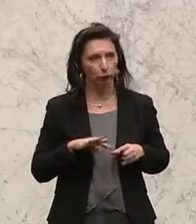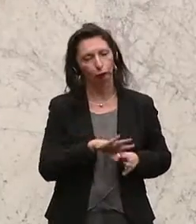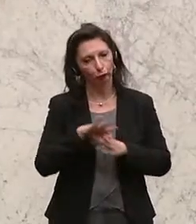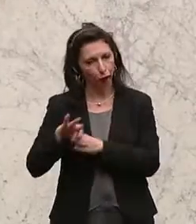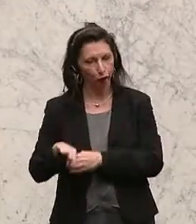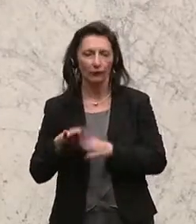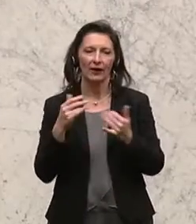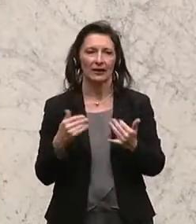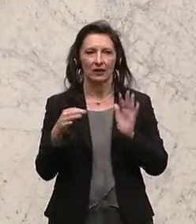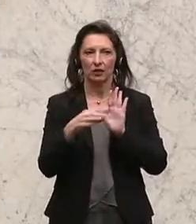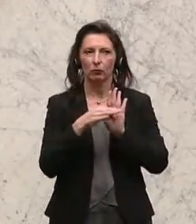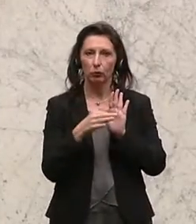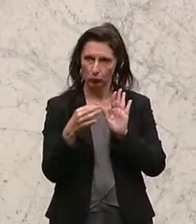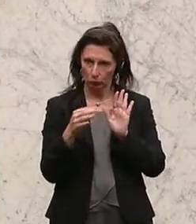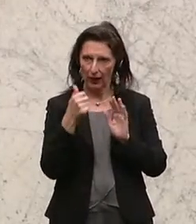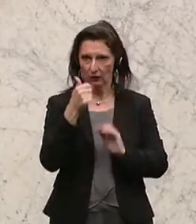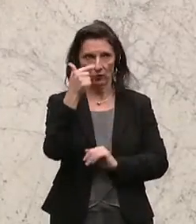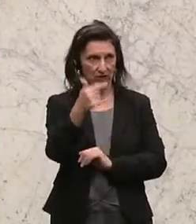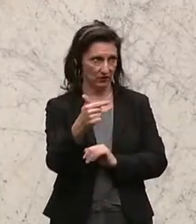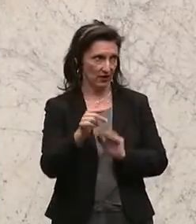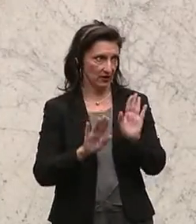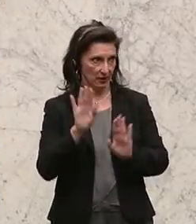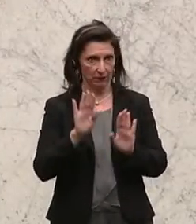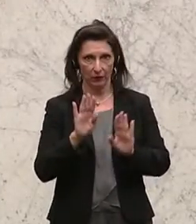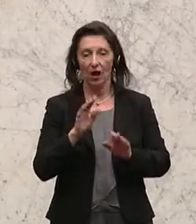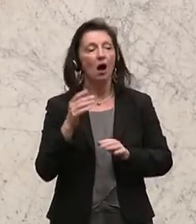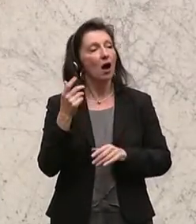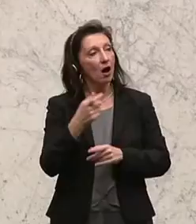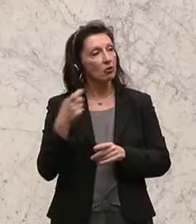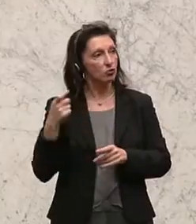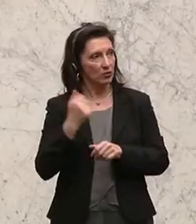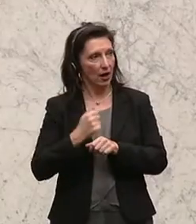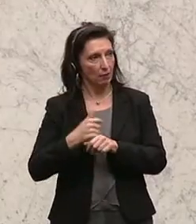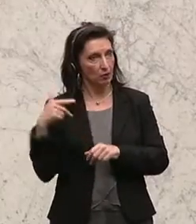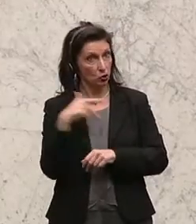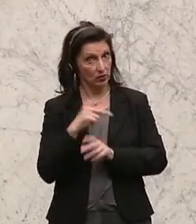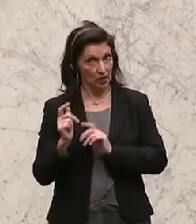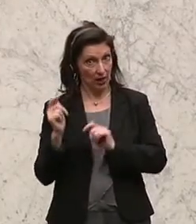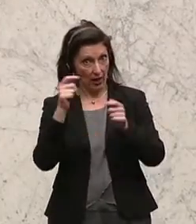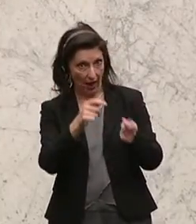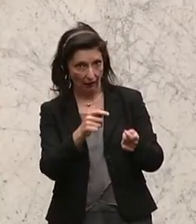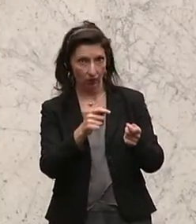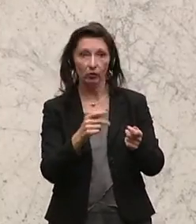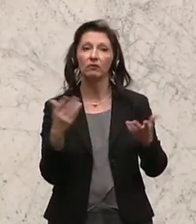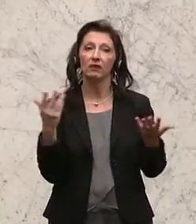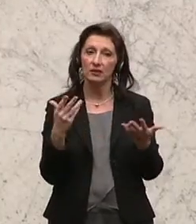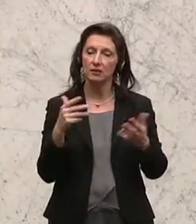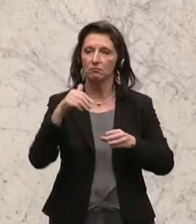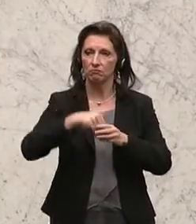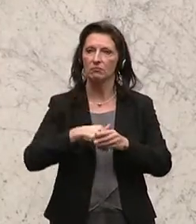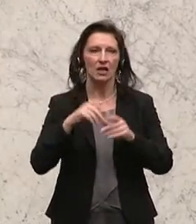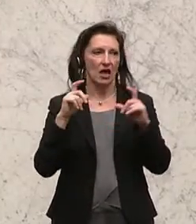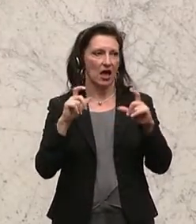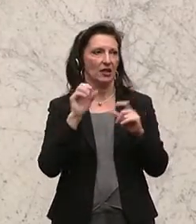zur Abstimmung über Tagesordnungspunkt 21, Antrag des Ausschusses für Arbeit und Soziales, dem Abschluss der gegenständlichen Vereinbarung gemäß